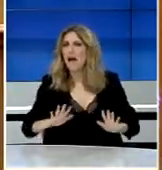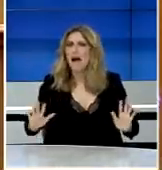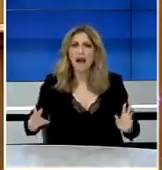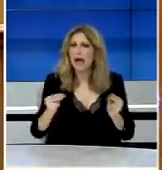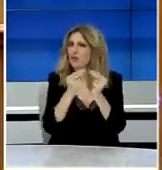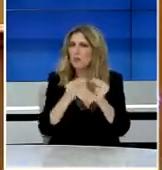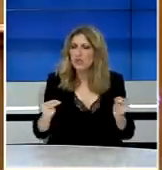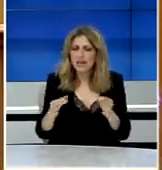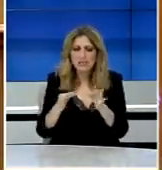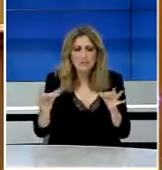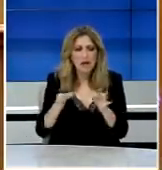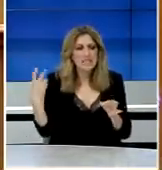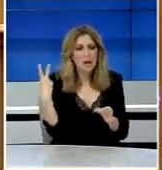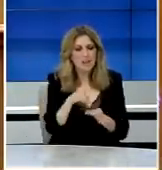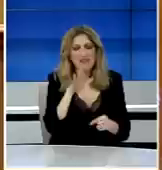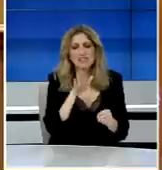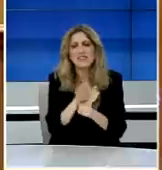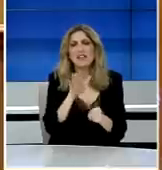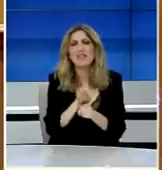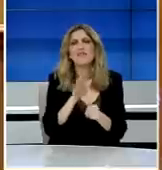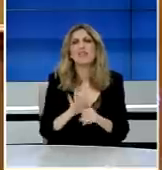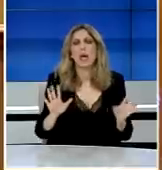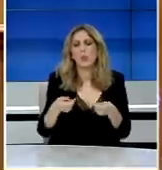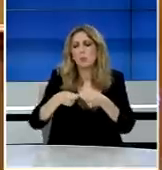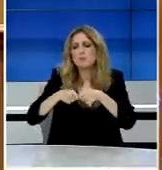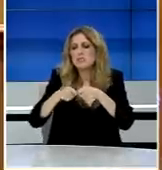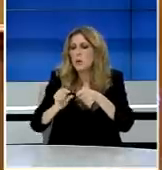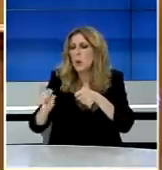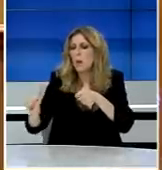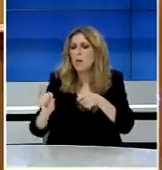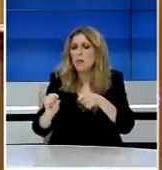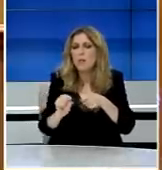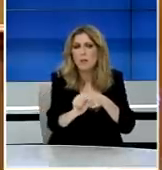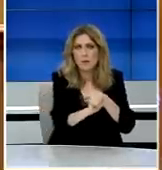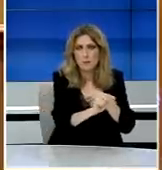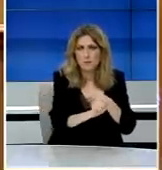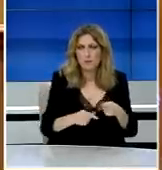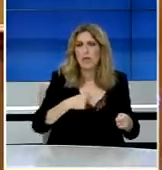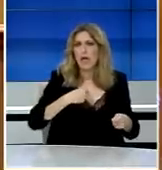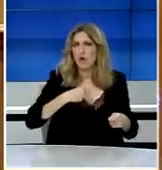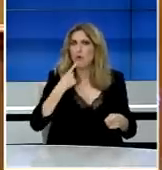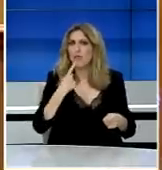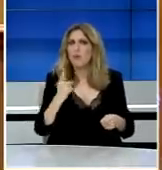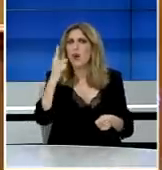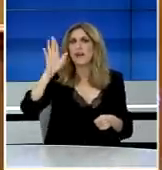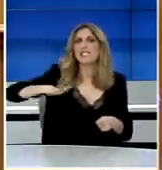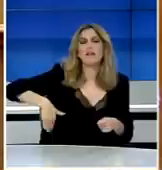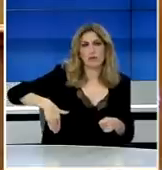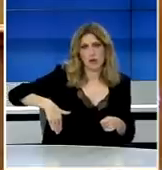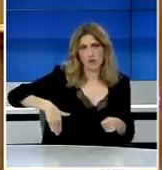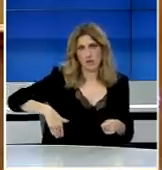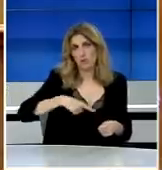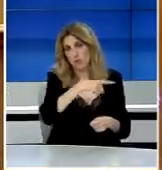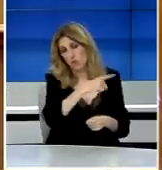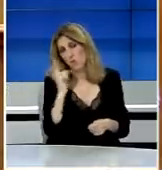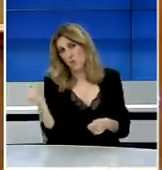τα μέτρα τα οποία έχετε δώσει και δεν καταλαβαίνουμε και γιατί. Είχατε, και κατεβαίνω μετά από αυτό από το βήμα, ένα μόνο επιχείρημα.